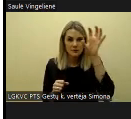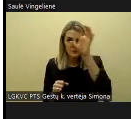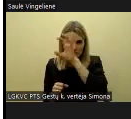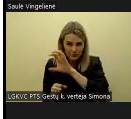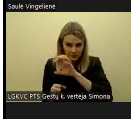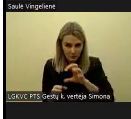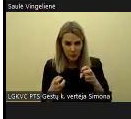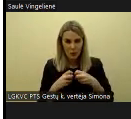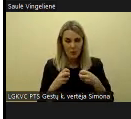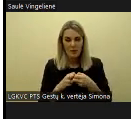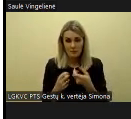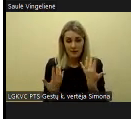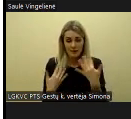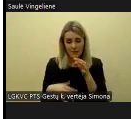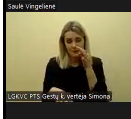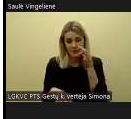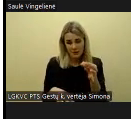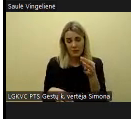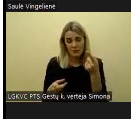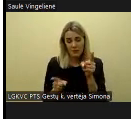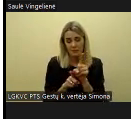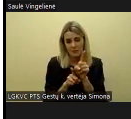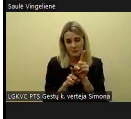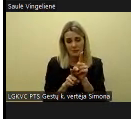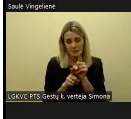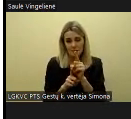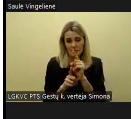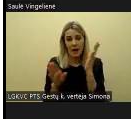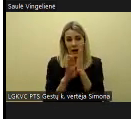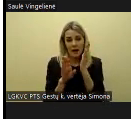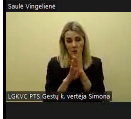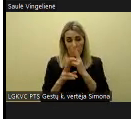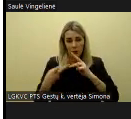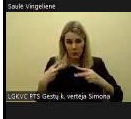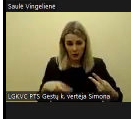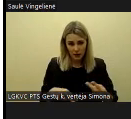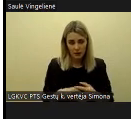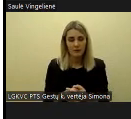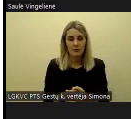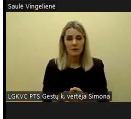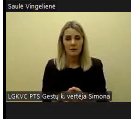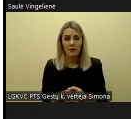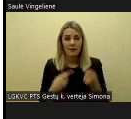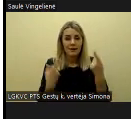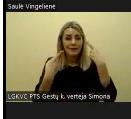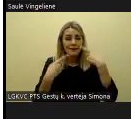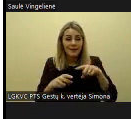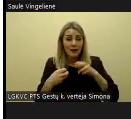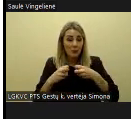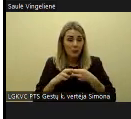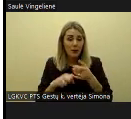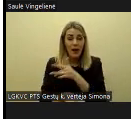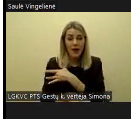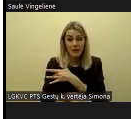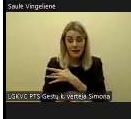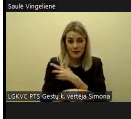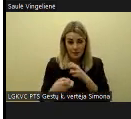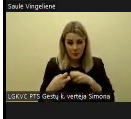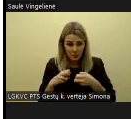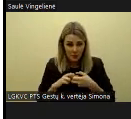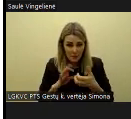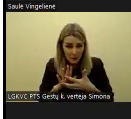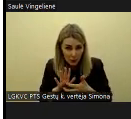kaip klimato kaita. Ir kita problema yra energetikos problema, energijos stoka